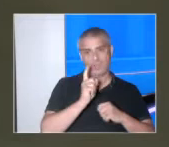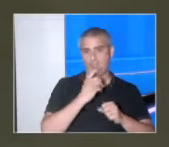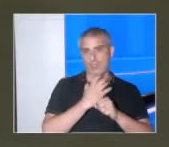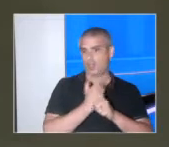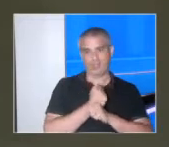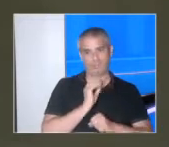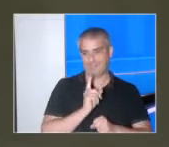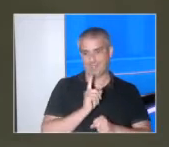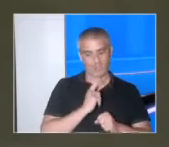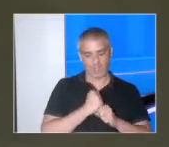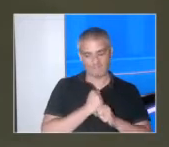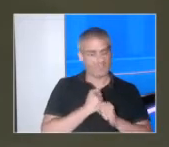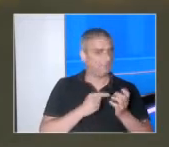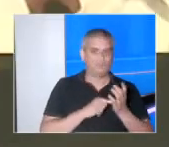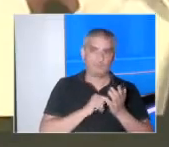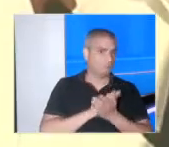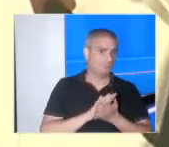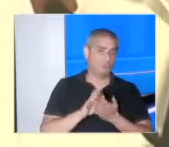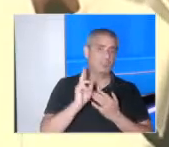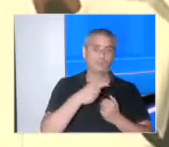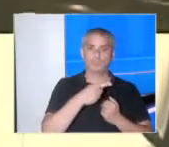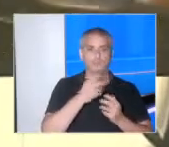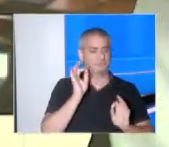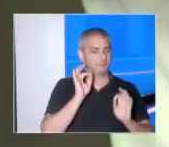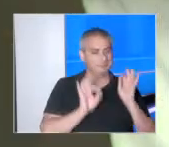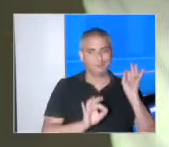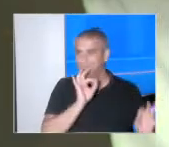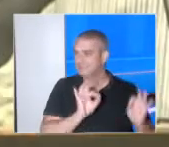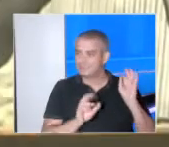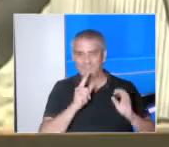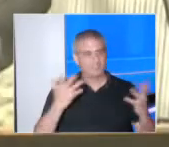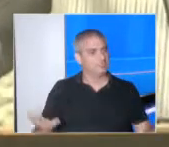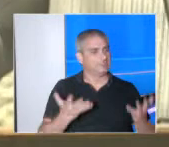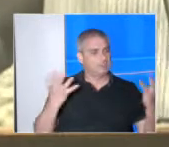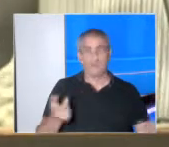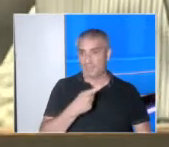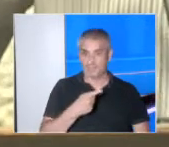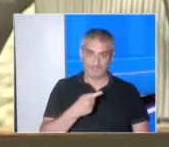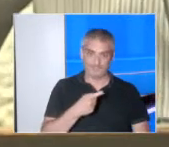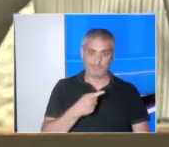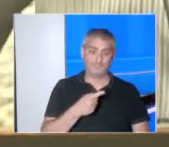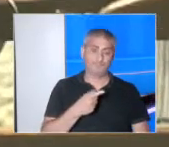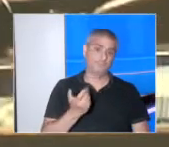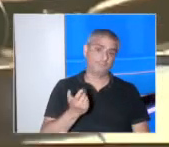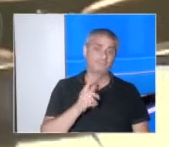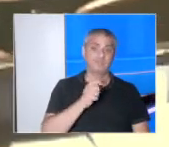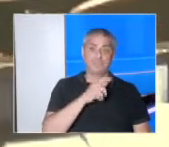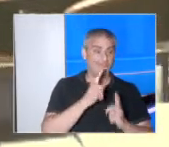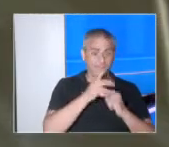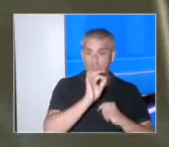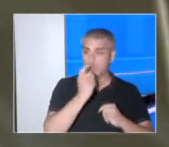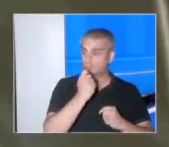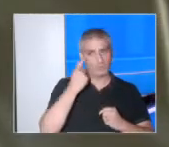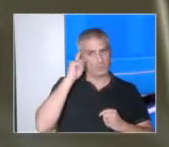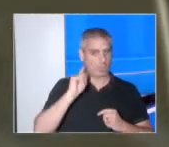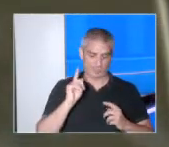עבד. הוא לא עבד מהסיבה מאוד פשוטה, שיש מסיתים ויש מדרבנים ויש מלהיטים את הרוחות. אני לא, דווקא במקרה של יום שבת